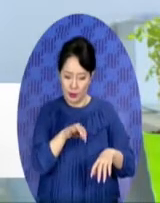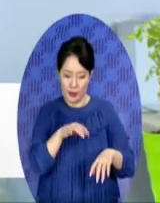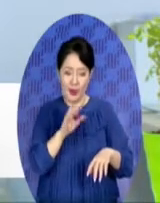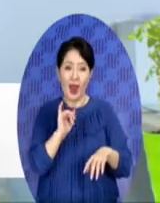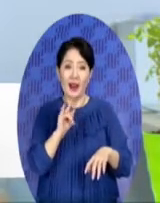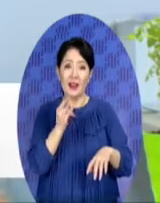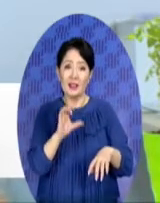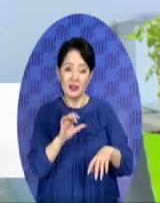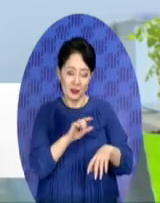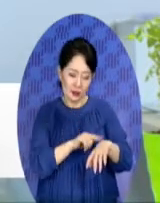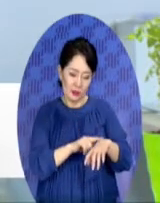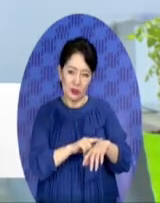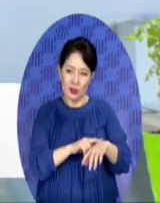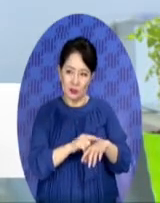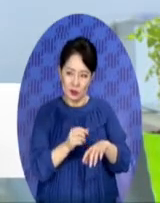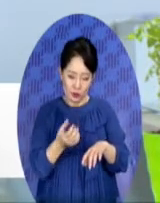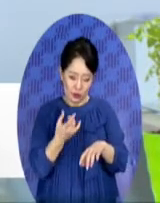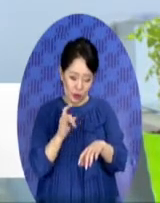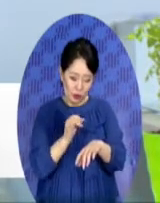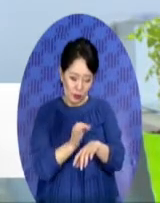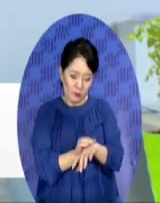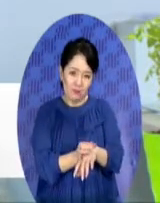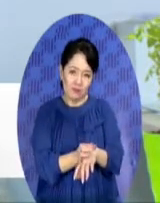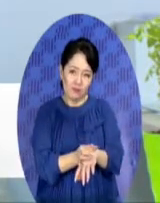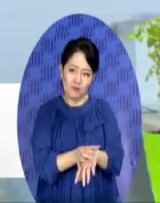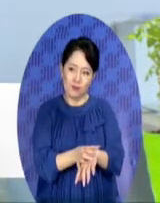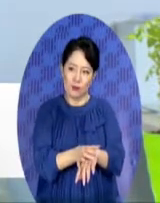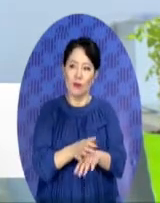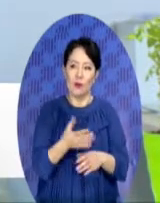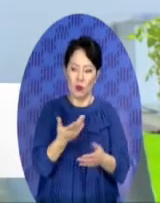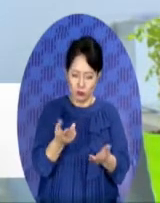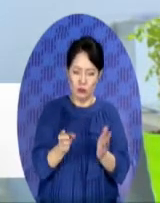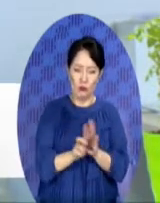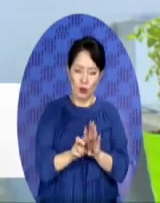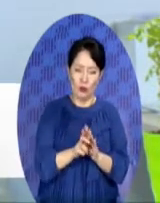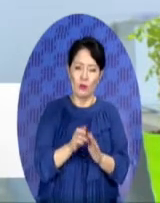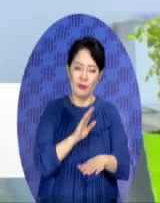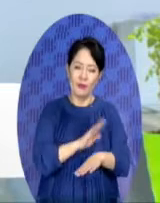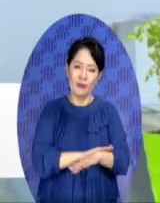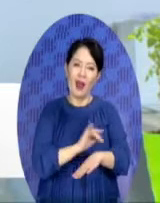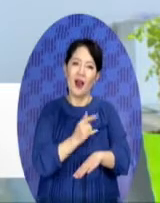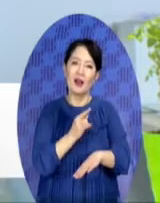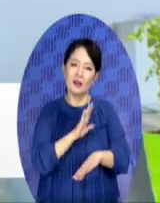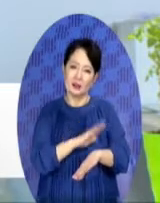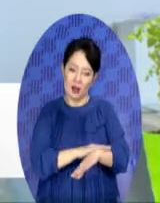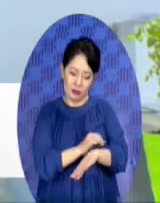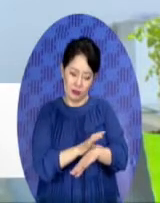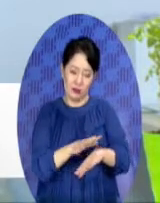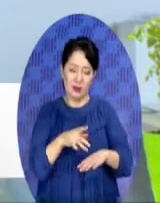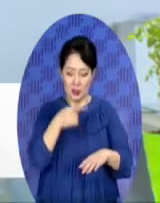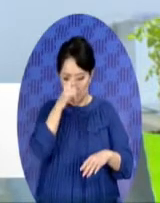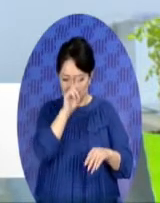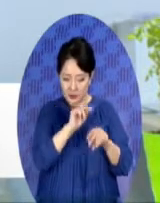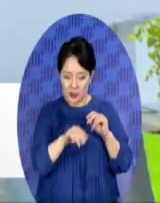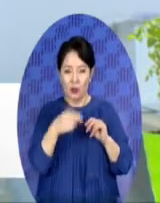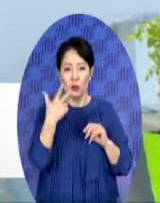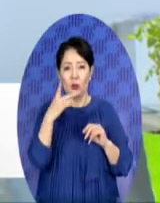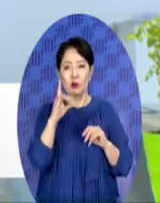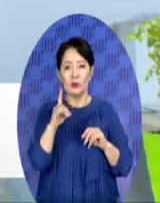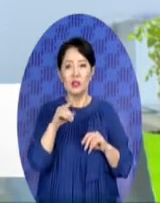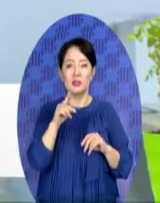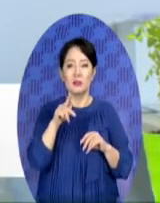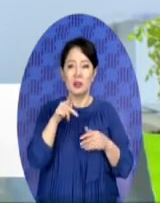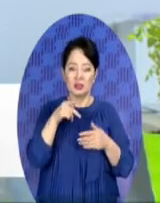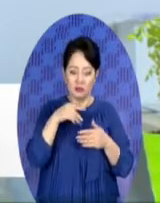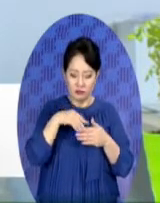арсыг торлож томсгодог юм мик технологи бид өхөн нэвтрүүлсэн байгаа. За эмчилгээний практикт 3D принтерийг бид өхөн нэвтрүүлсэн байна. За